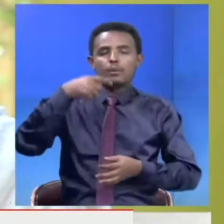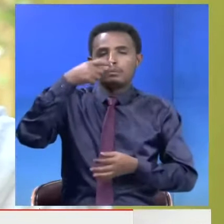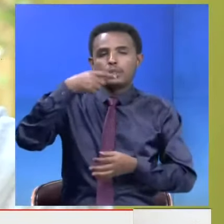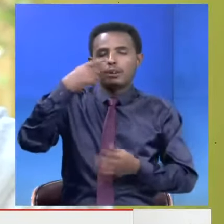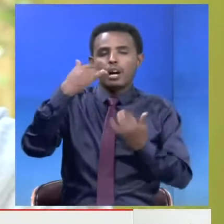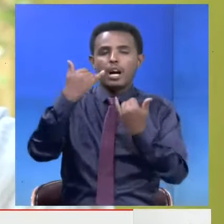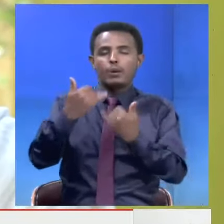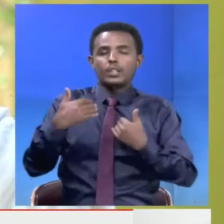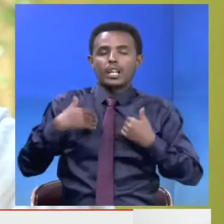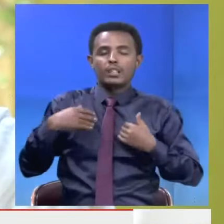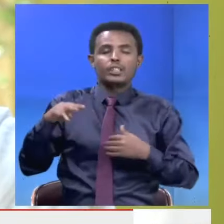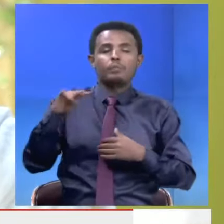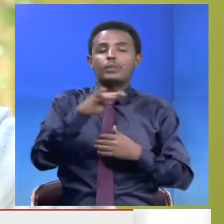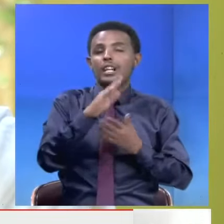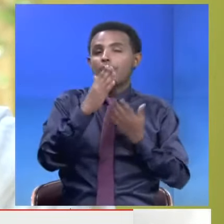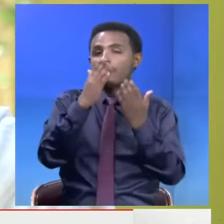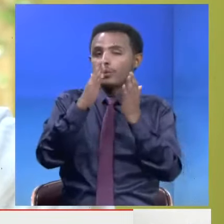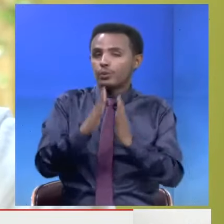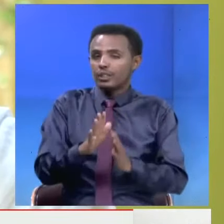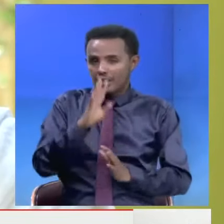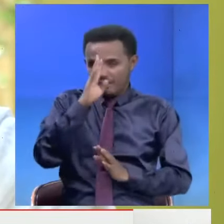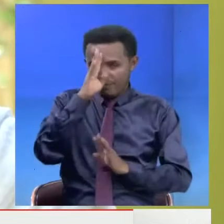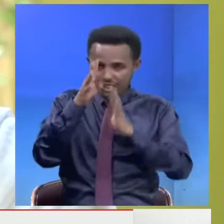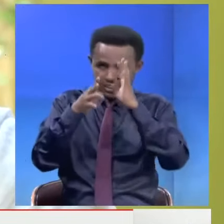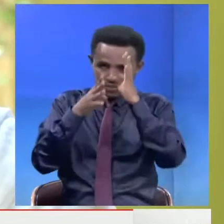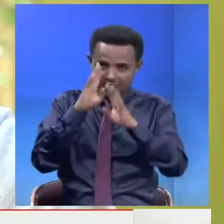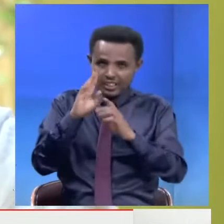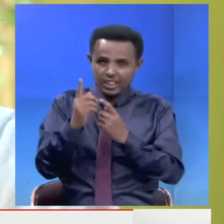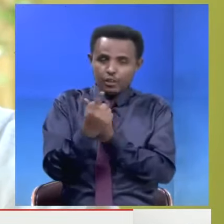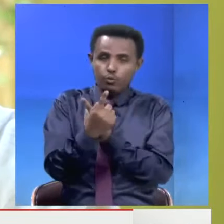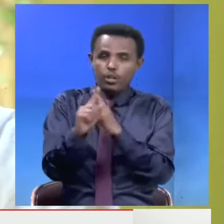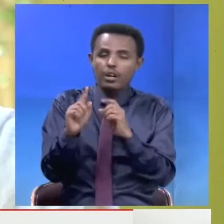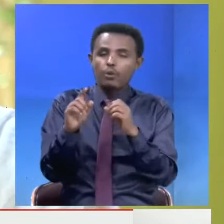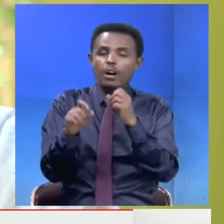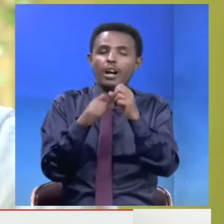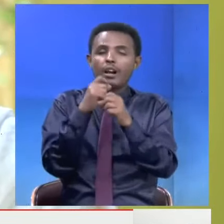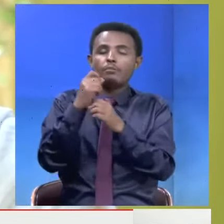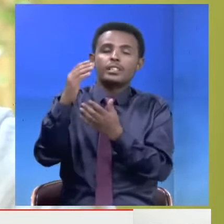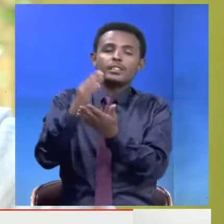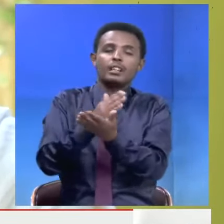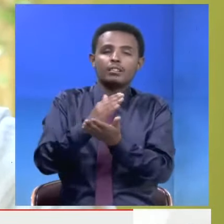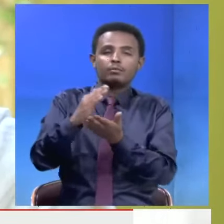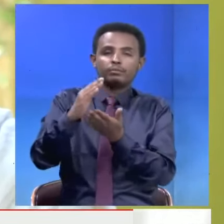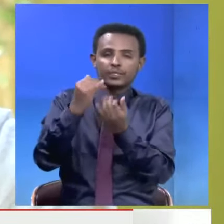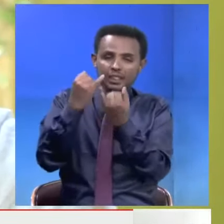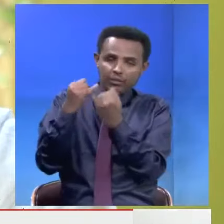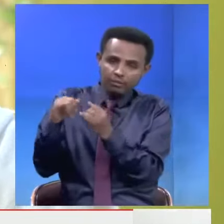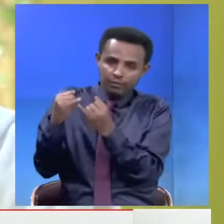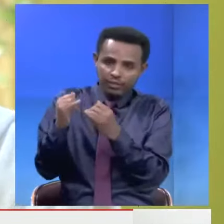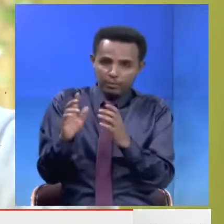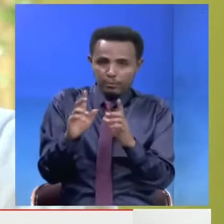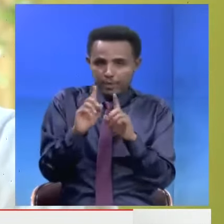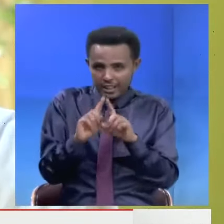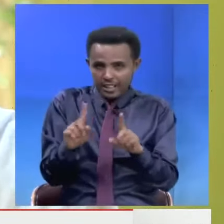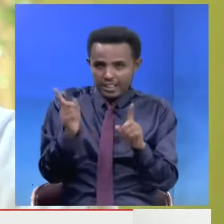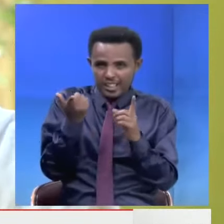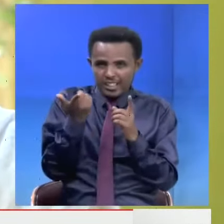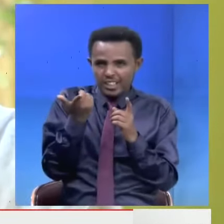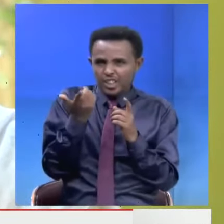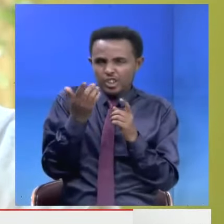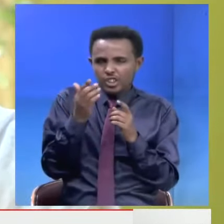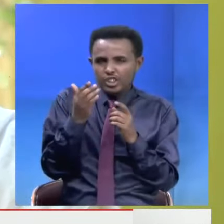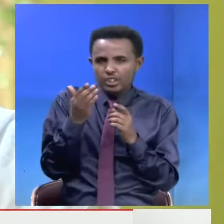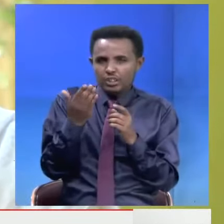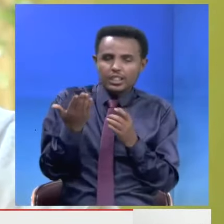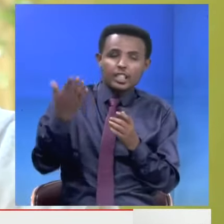ያለውን የምዕራባዊ ፍልስፍና በተለይ የሴኩላሩን ዓለም ከፋፋይነት በግልብጥ ጭፍን ግልብጥ